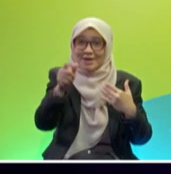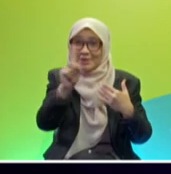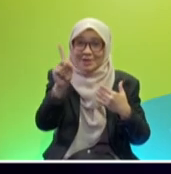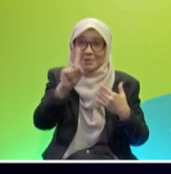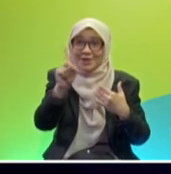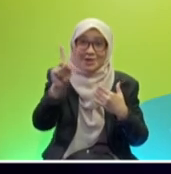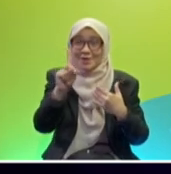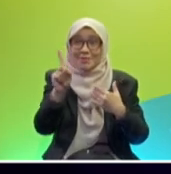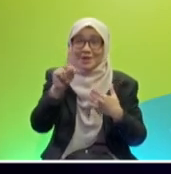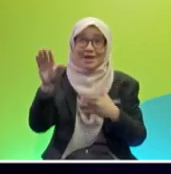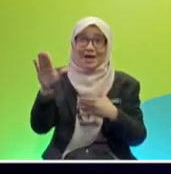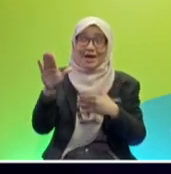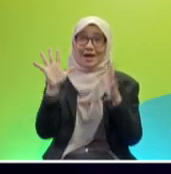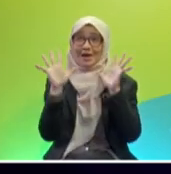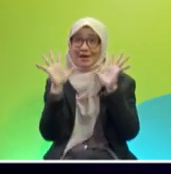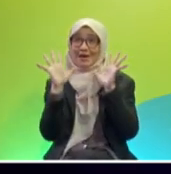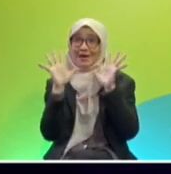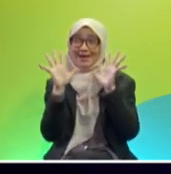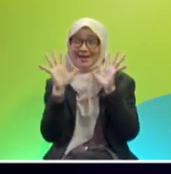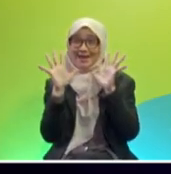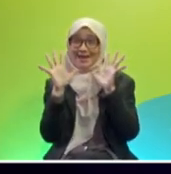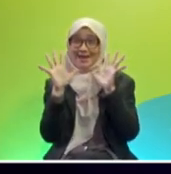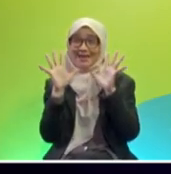kakak. Kakak.